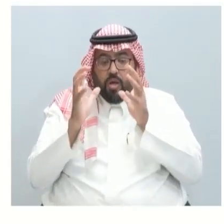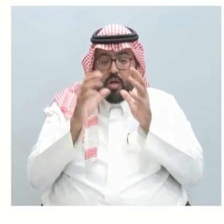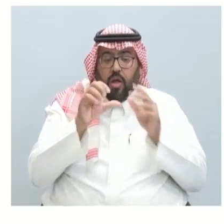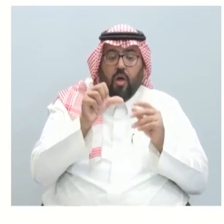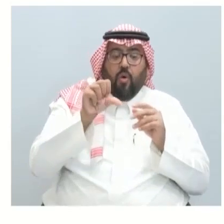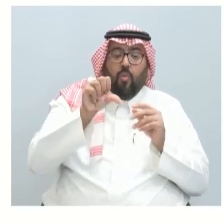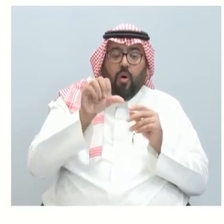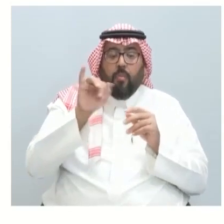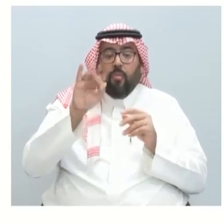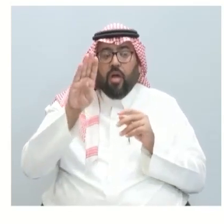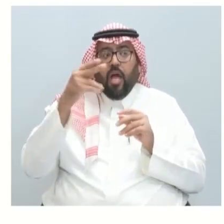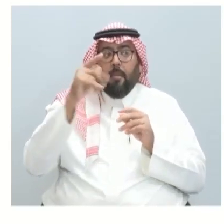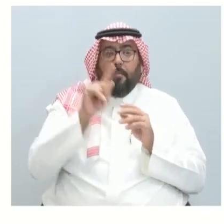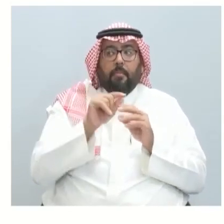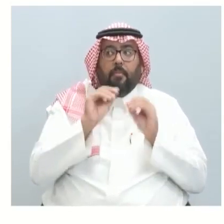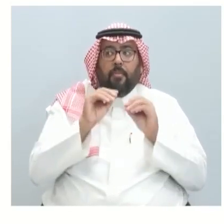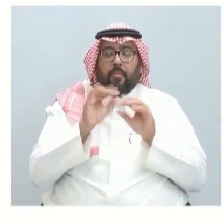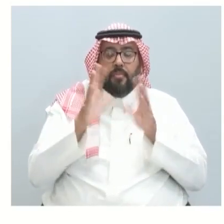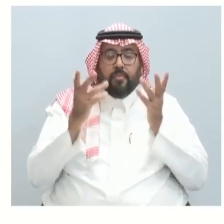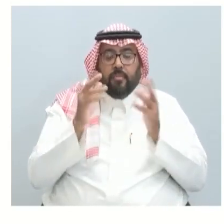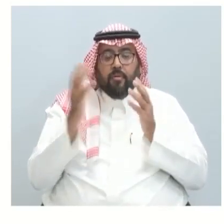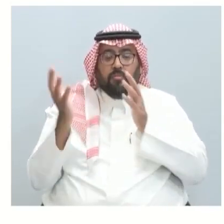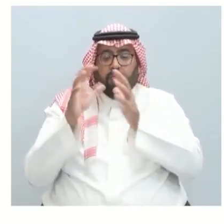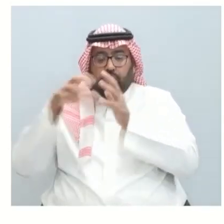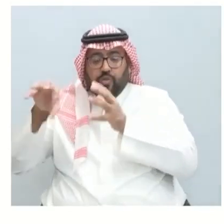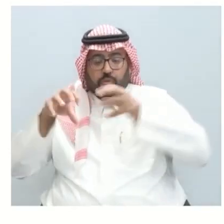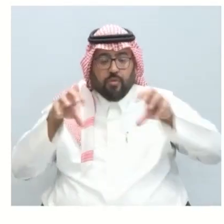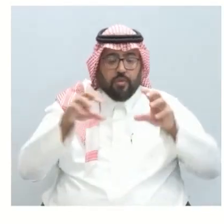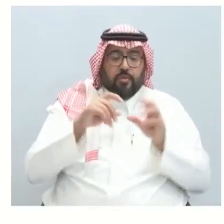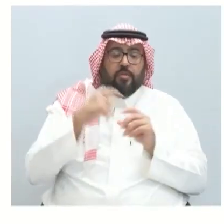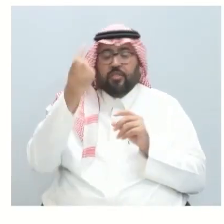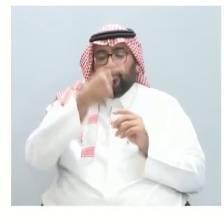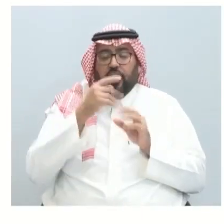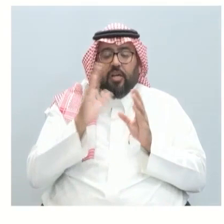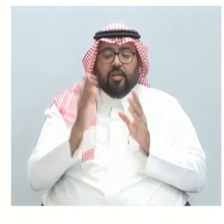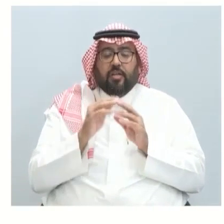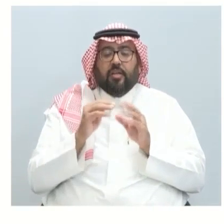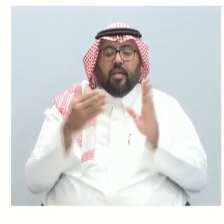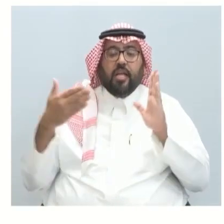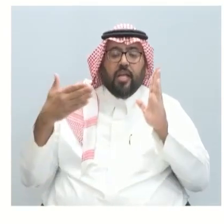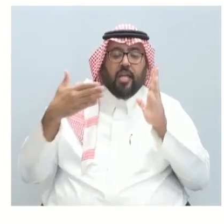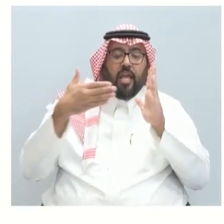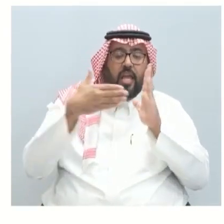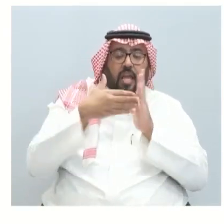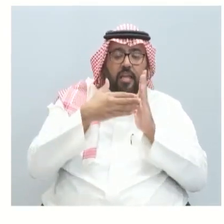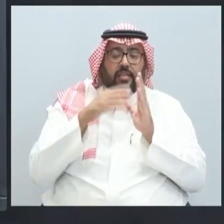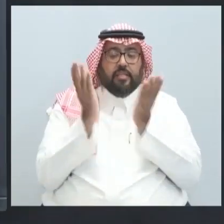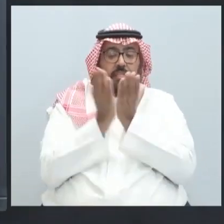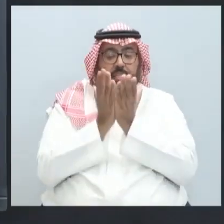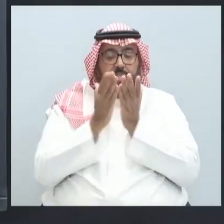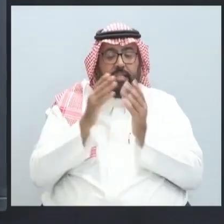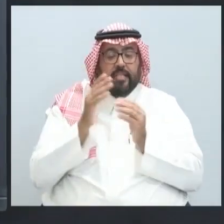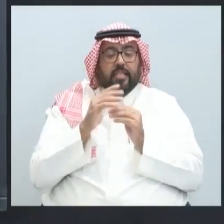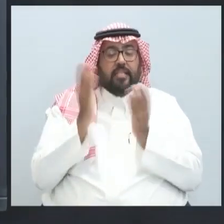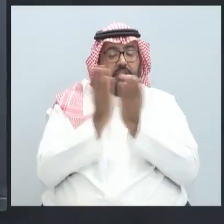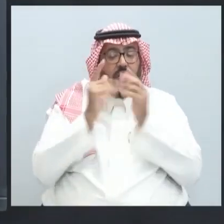او مكعب بارك الله فيكم اذا هذه هي المجموعتين اللي راح تتشكل عندي اذا ابنائي وبناتي مع هذه الشريحه نكون وصلنا الى